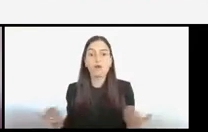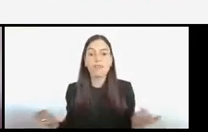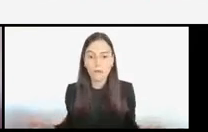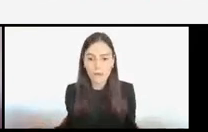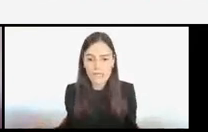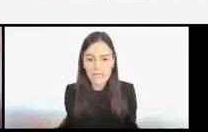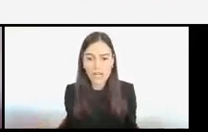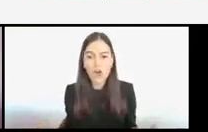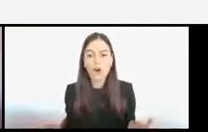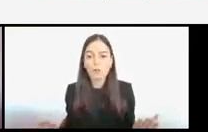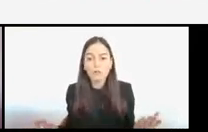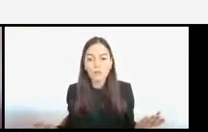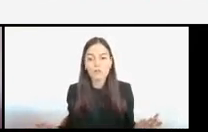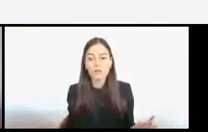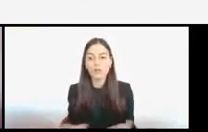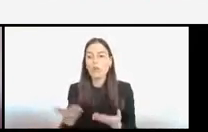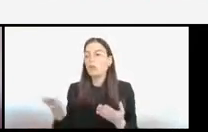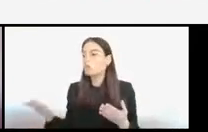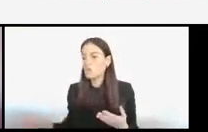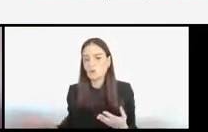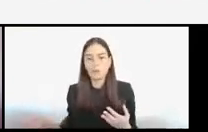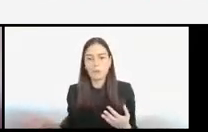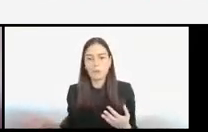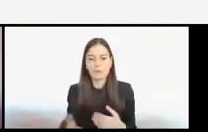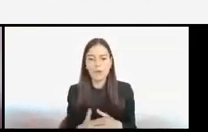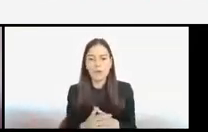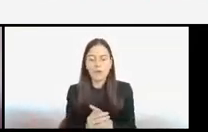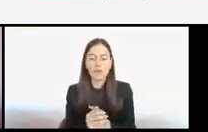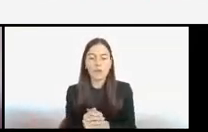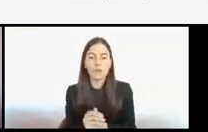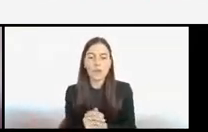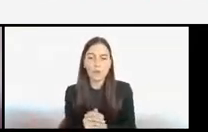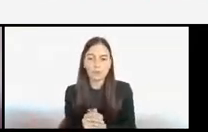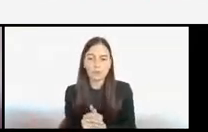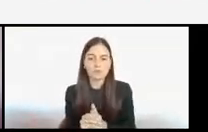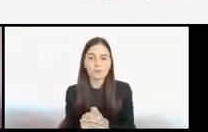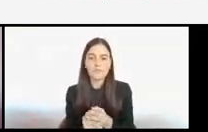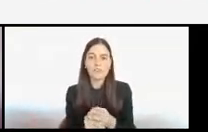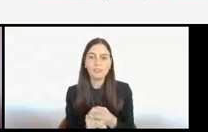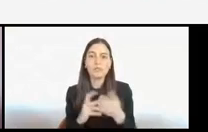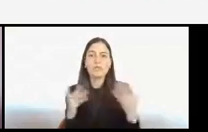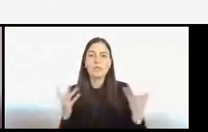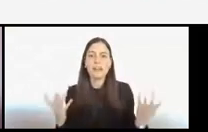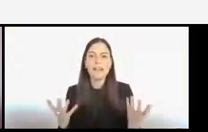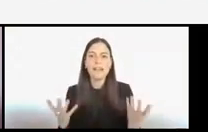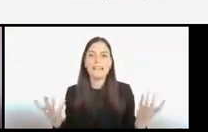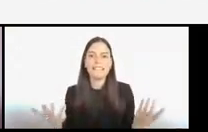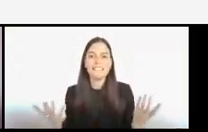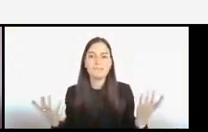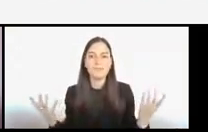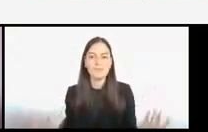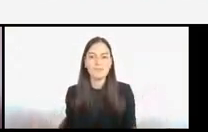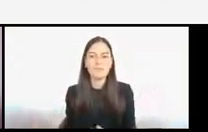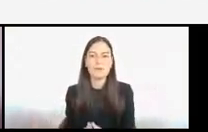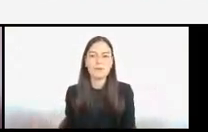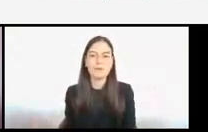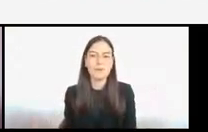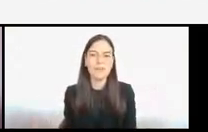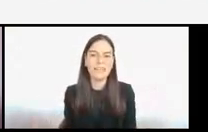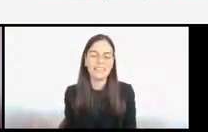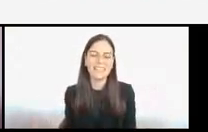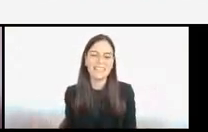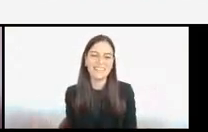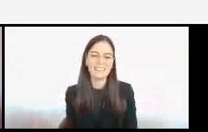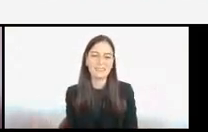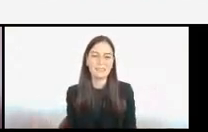potentiellement revalorisé en fonction de son emplacement, notamment. Donc, voilà le mécanisme du